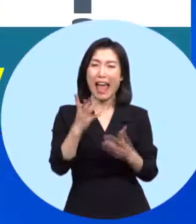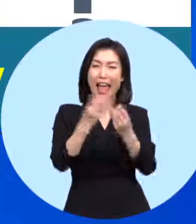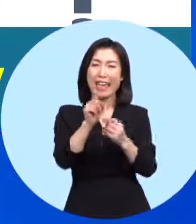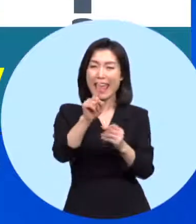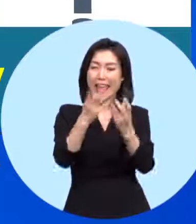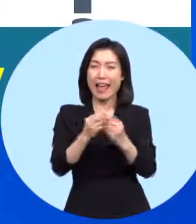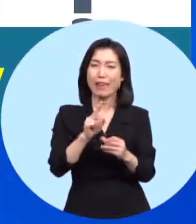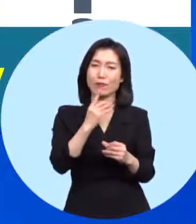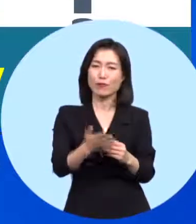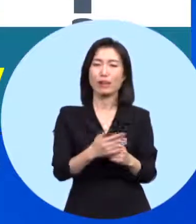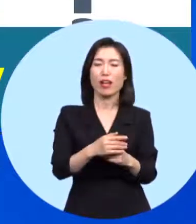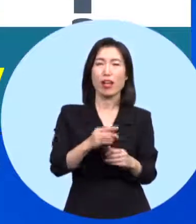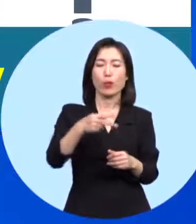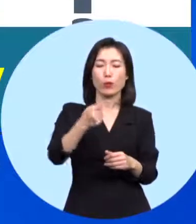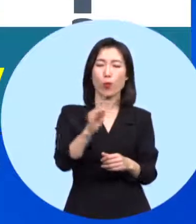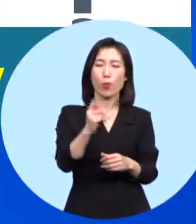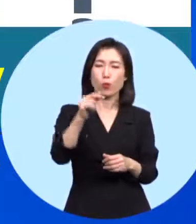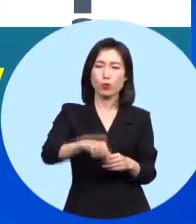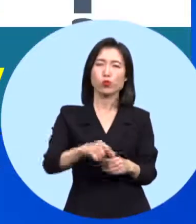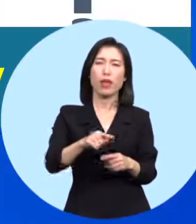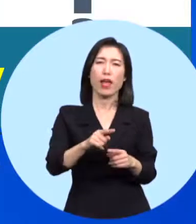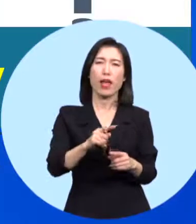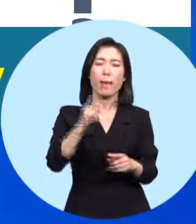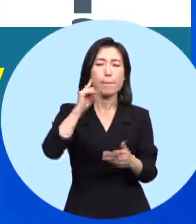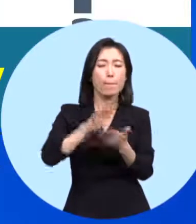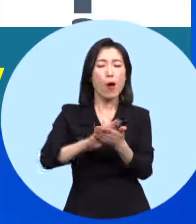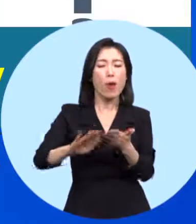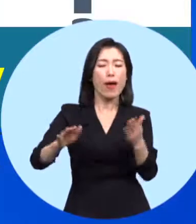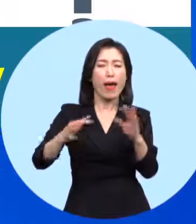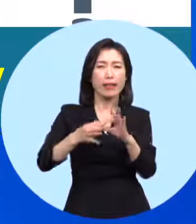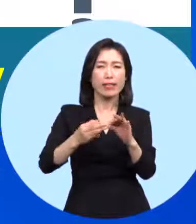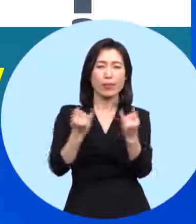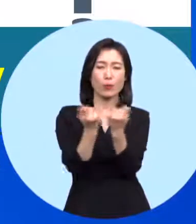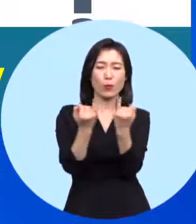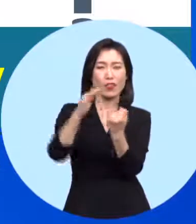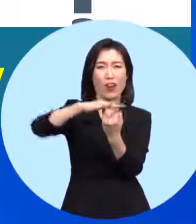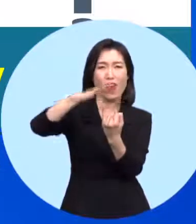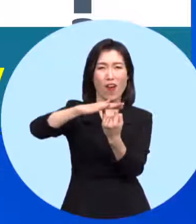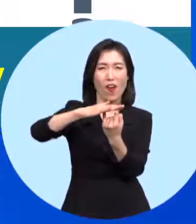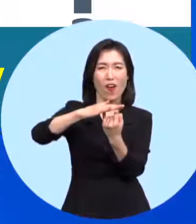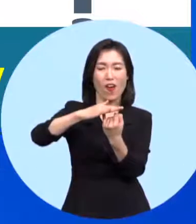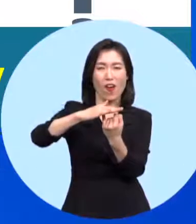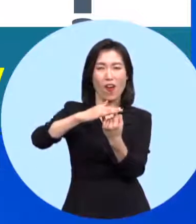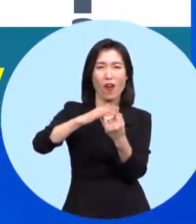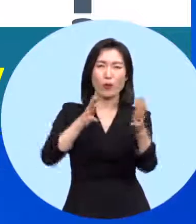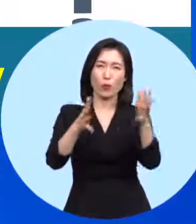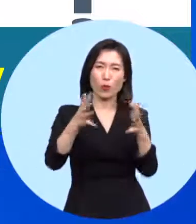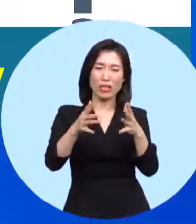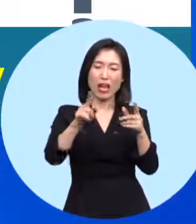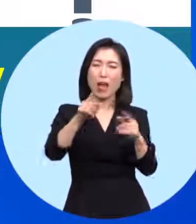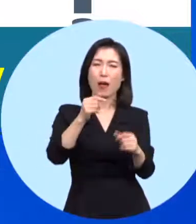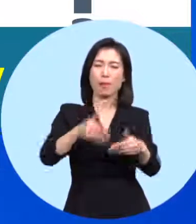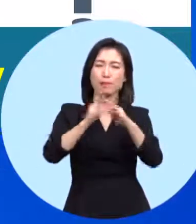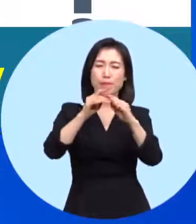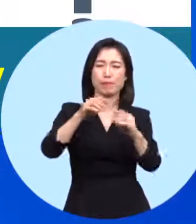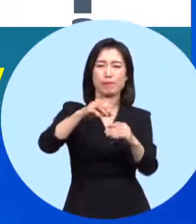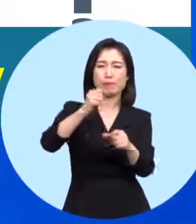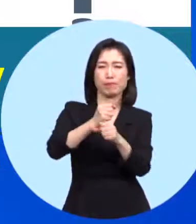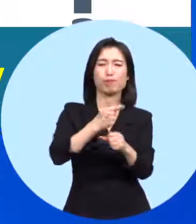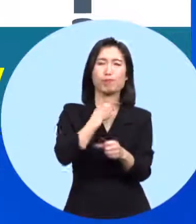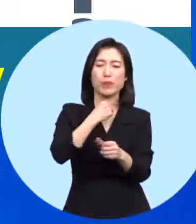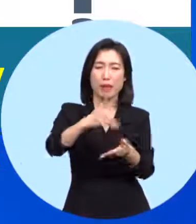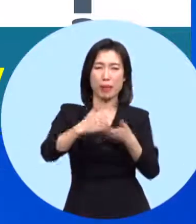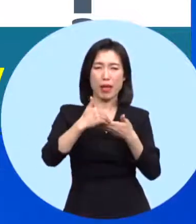사례로 도봉구에 평화의 소녀상을 세우겠다라고 하는 프로젝트를 한 학교에서 제시를 해서 저희들이